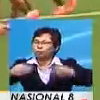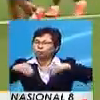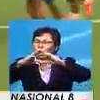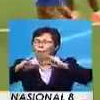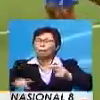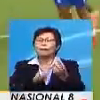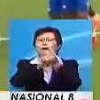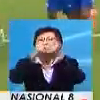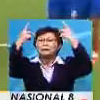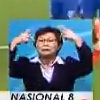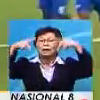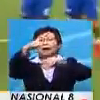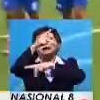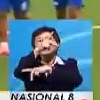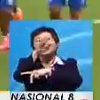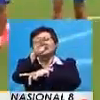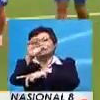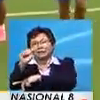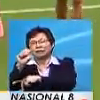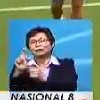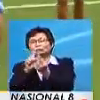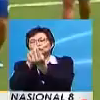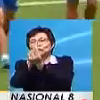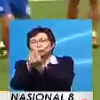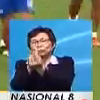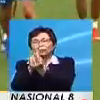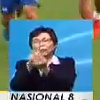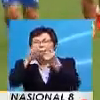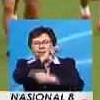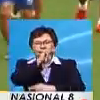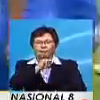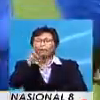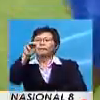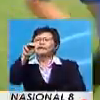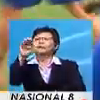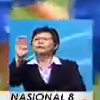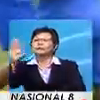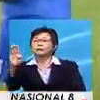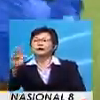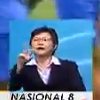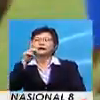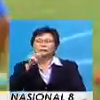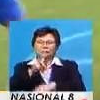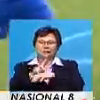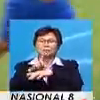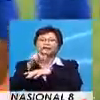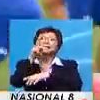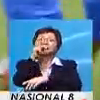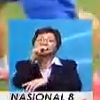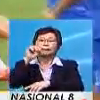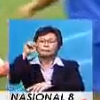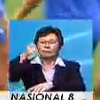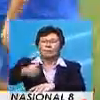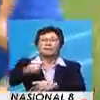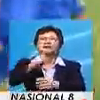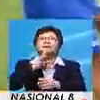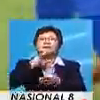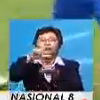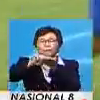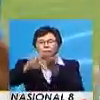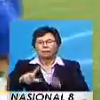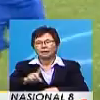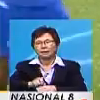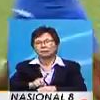Presiden kfa Datuk Seri Ahmad basah Hanifah yang juga menteri besar di ala esok bercakap kepada pemberita di Wisma Darul